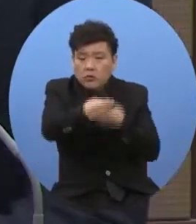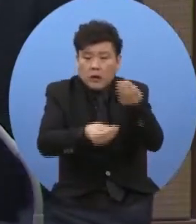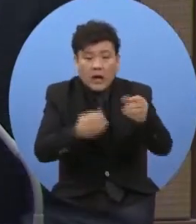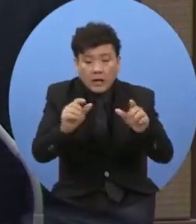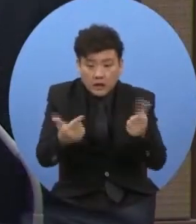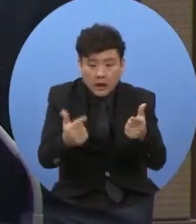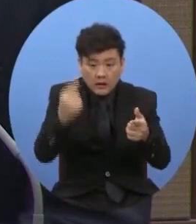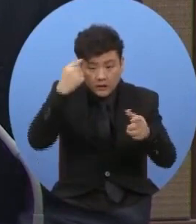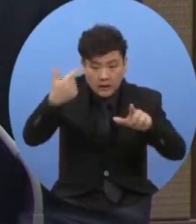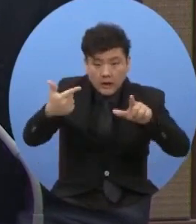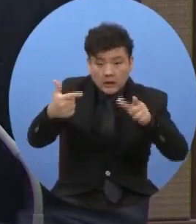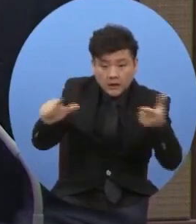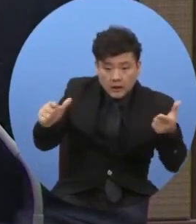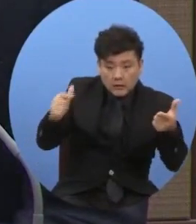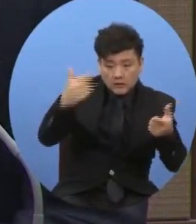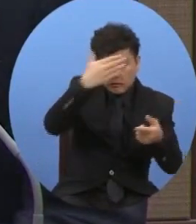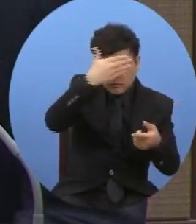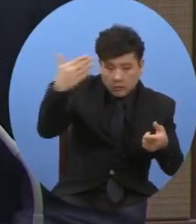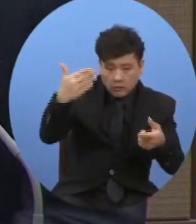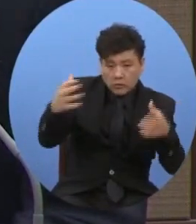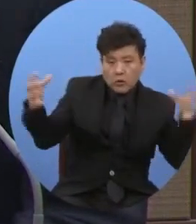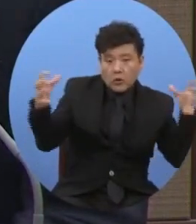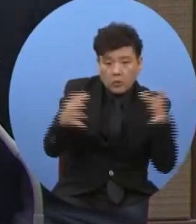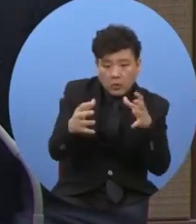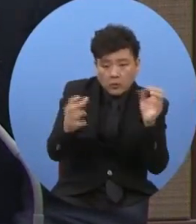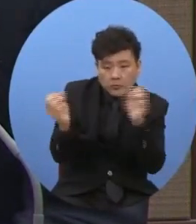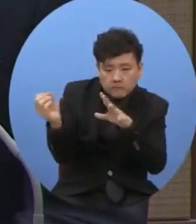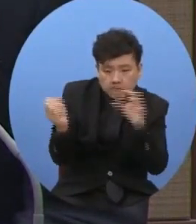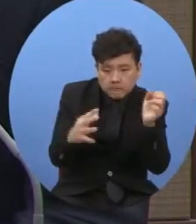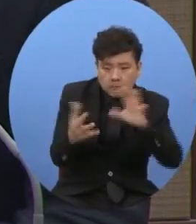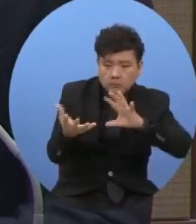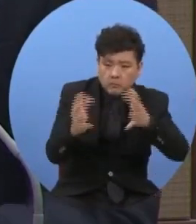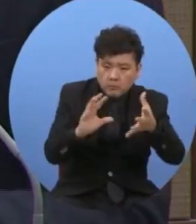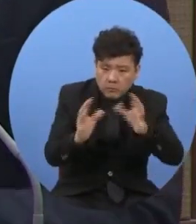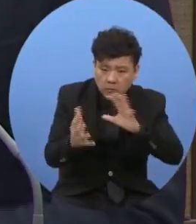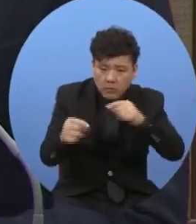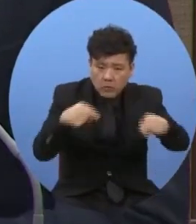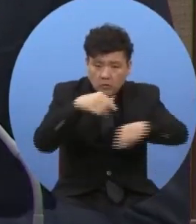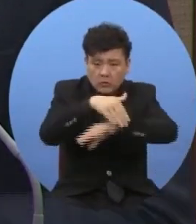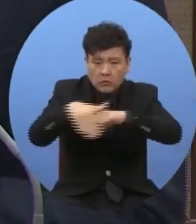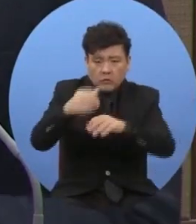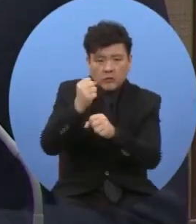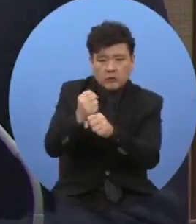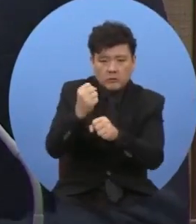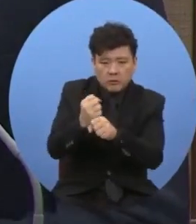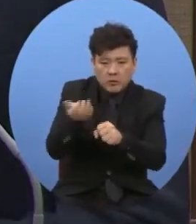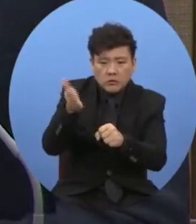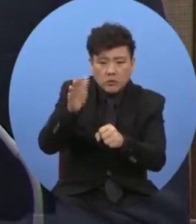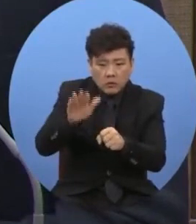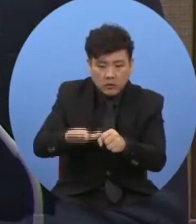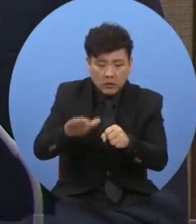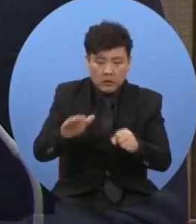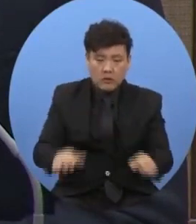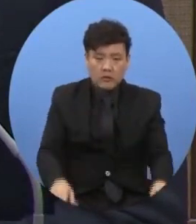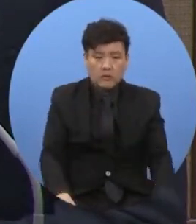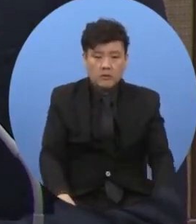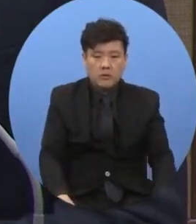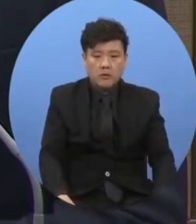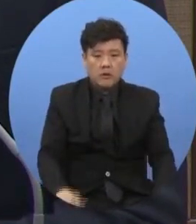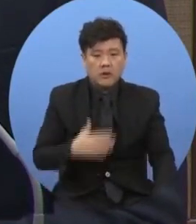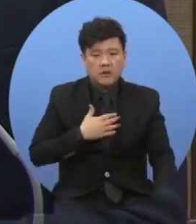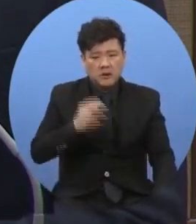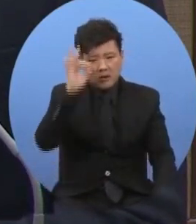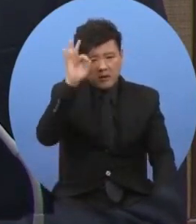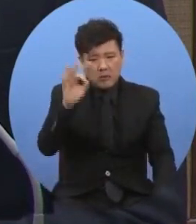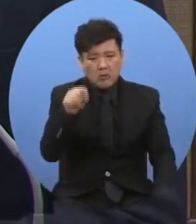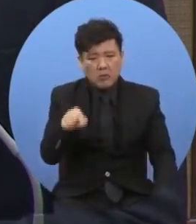생각이 다른 청년들이 한 자리에서 토론하고 정책을 마련하는 과정이에요. 그런데 지금 뭐 이렇게 지원하시겠다고 말씀 주셨지만은 제가 볼 때는